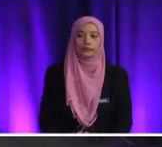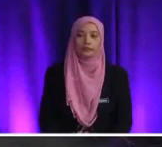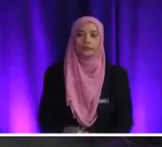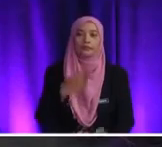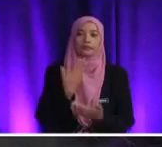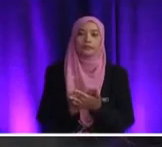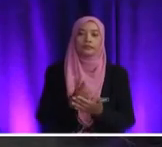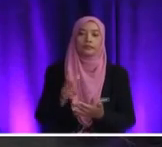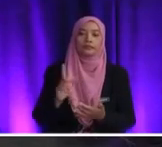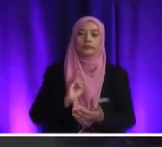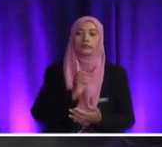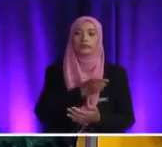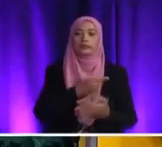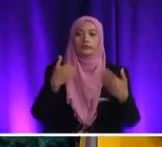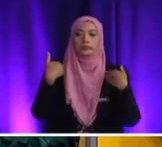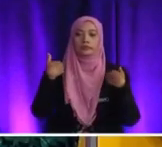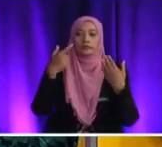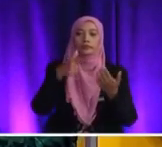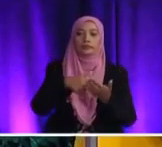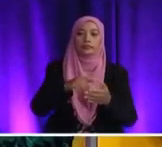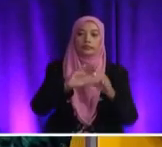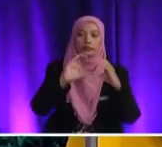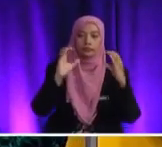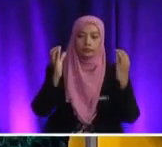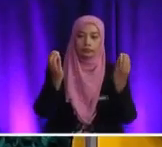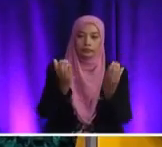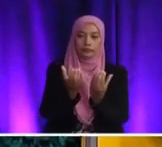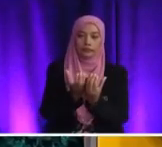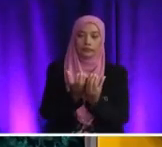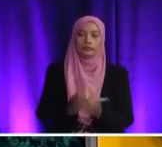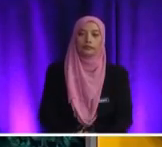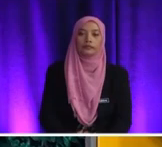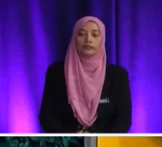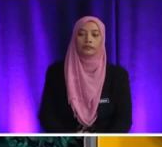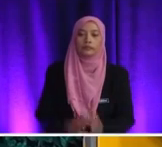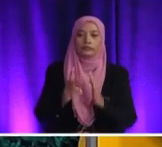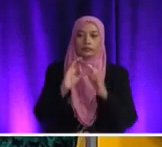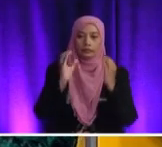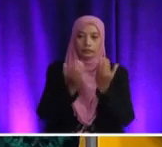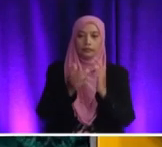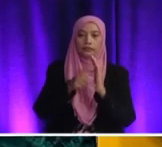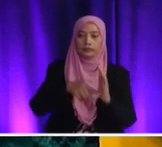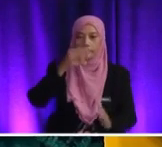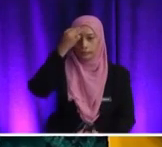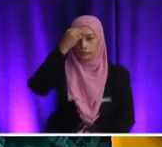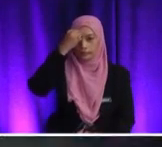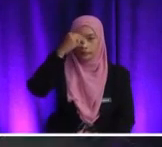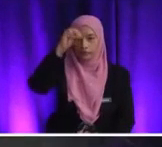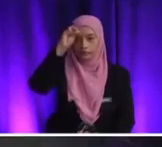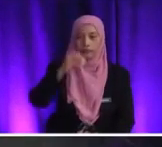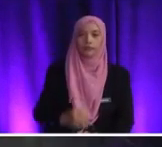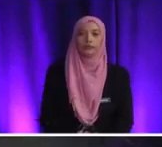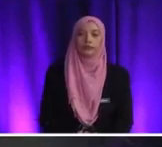lah ya Nah kita ada satu lagi kumpulan yaitu kumpulan kemahirannya jesinda